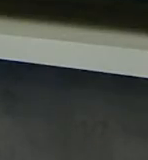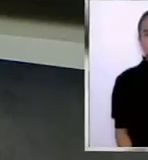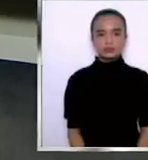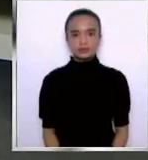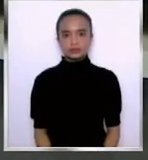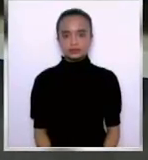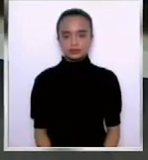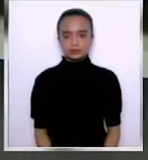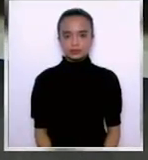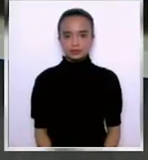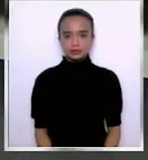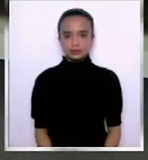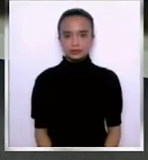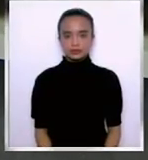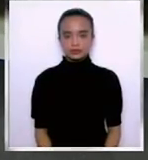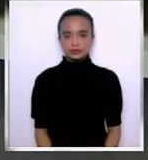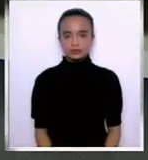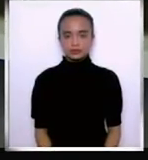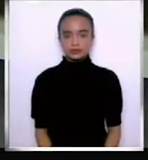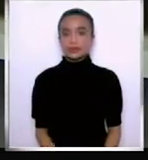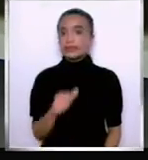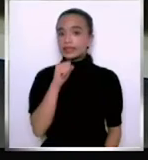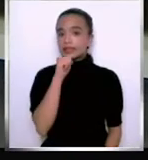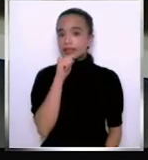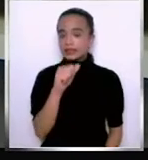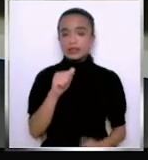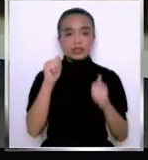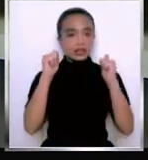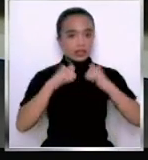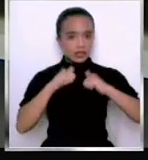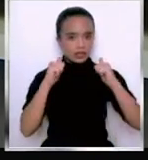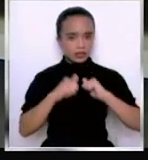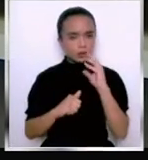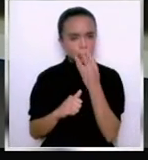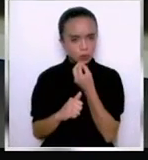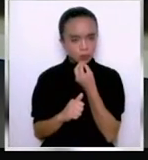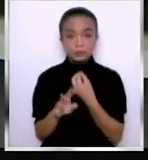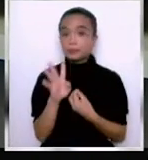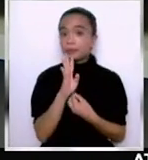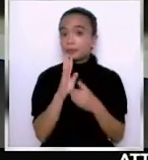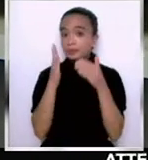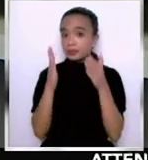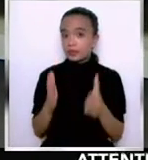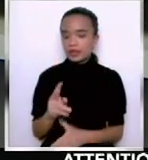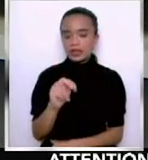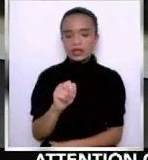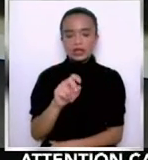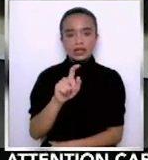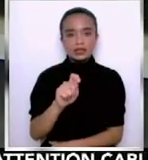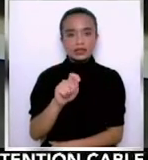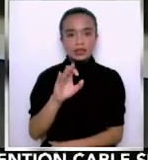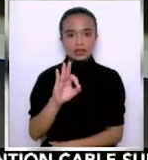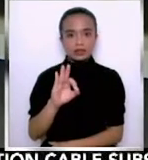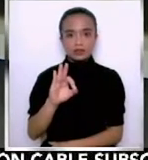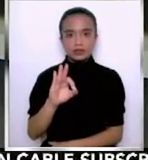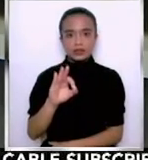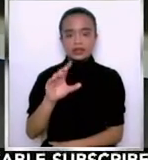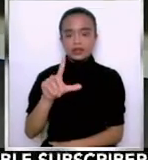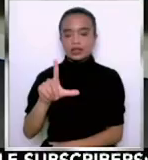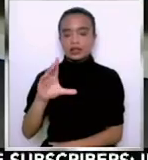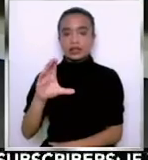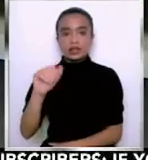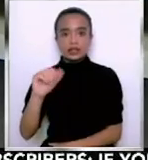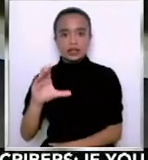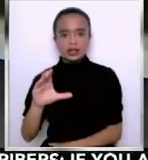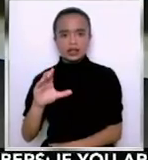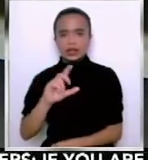Hindi sang-ayon si NTFL Cox spokesperson Lorraine Badoy sa pahayag ni outgoing Justice Secretary Menardo Guevara